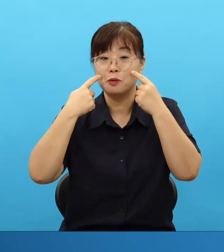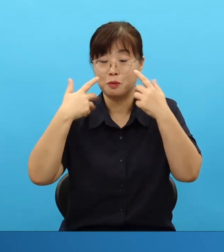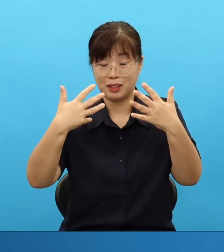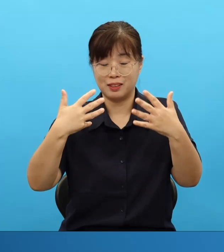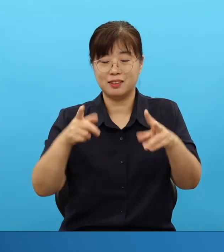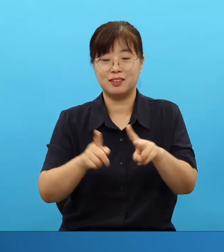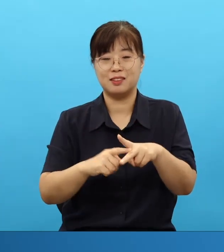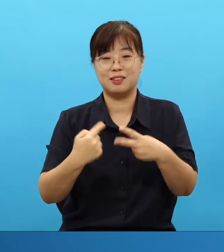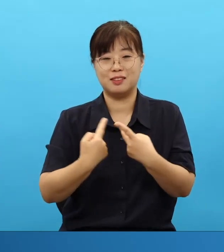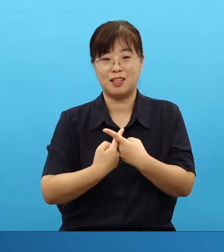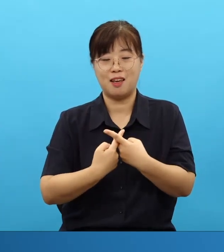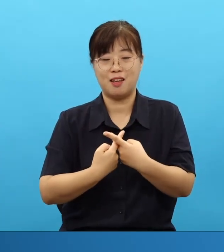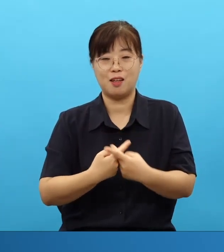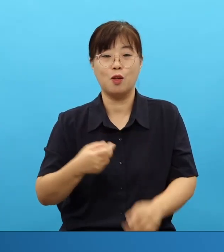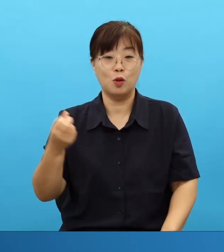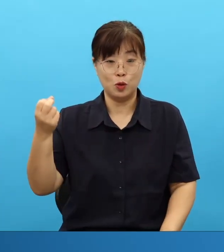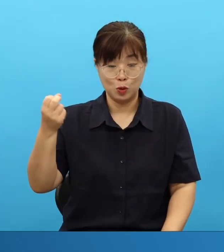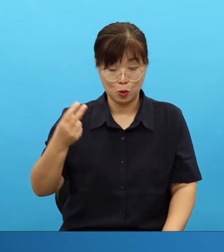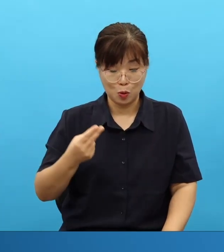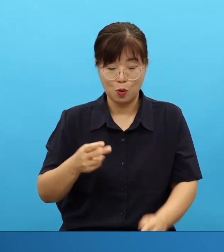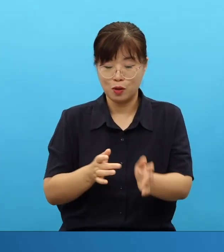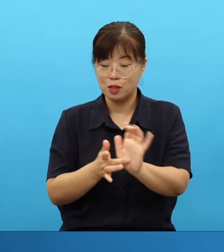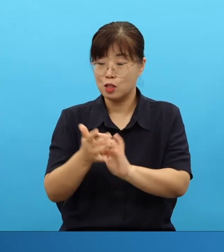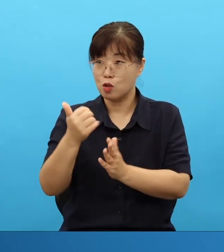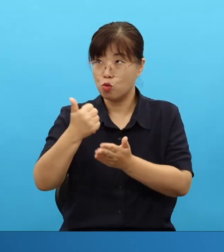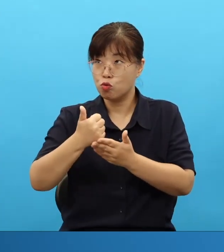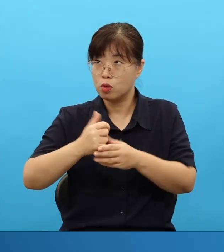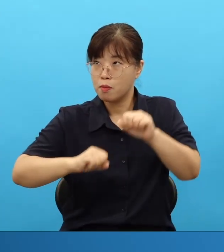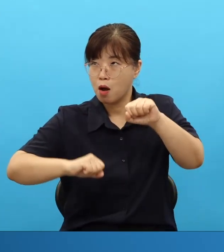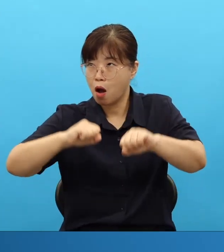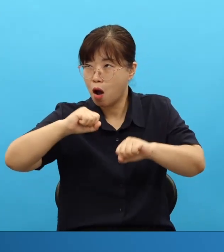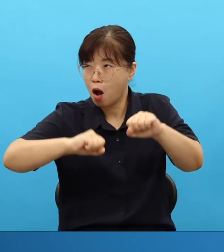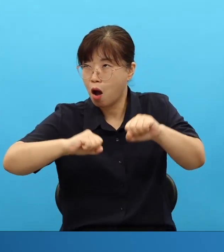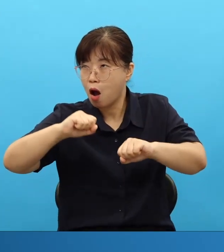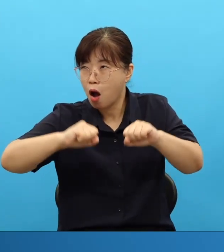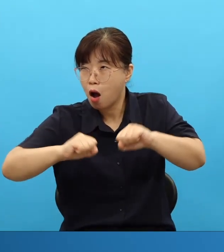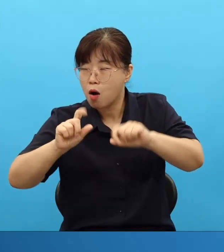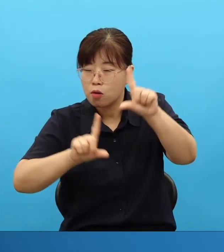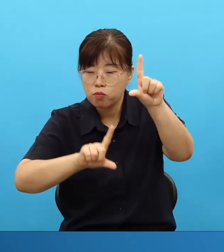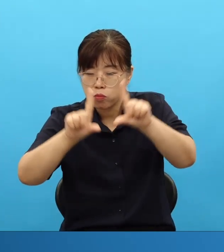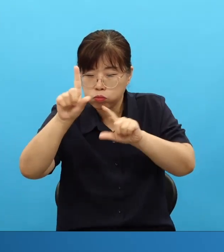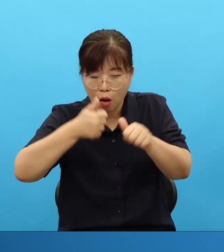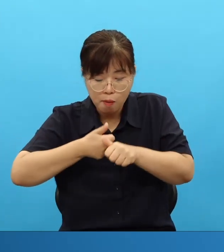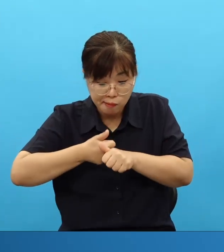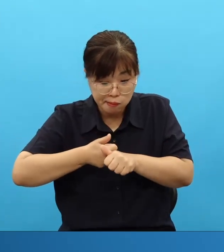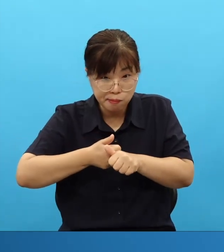되는거다 예수님께서 그 이정표 가는 수이 되는